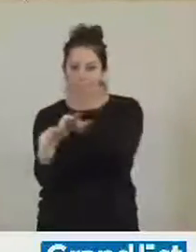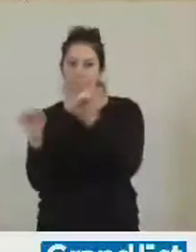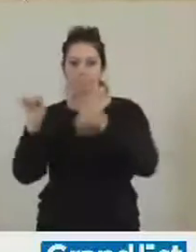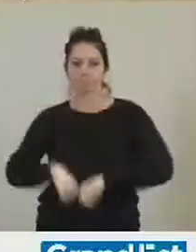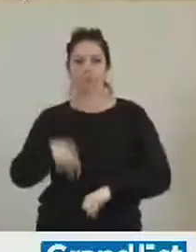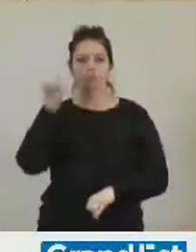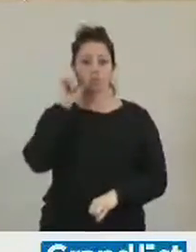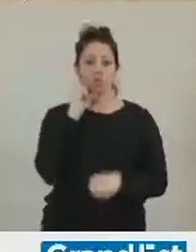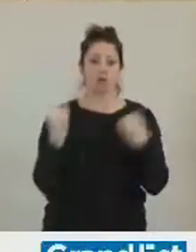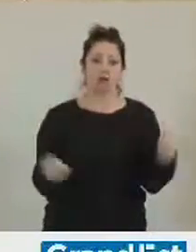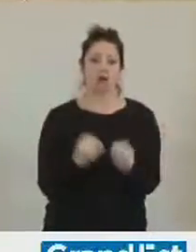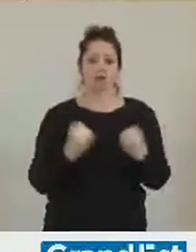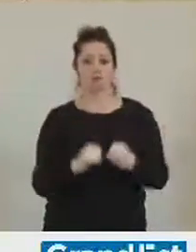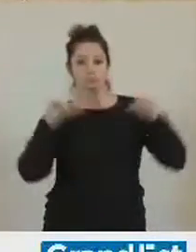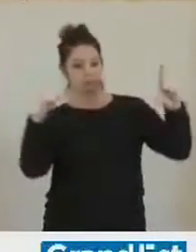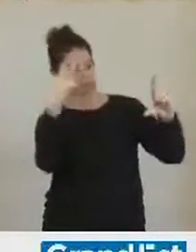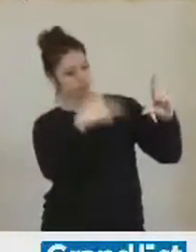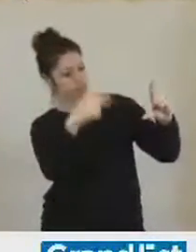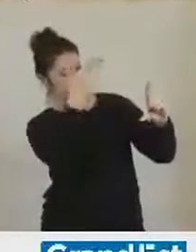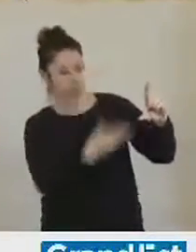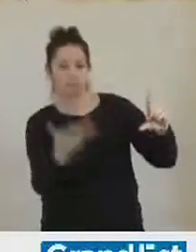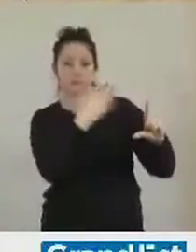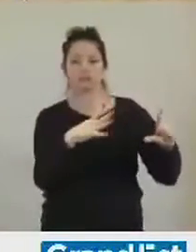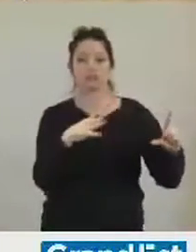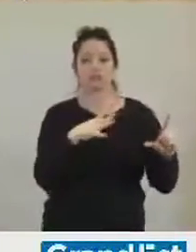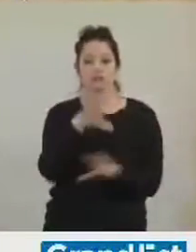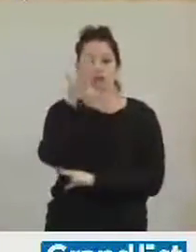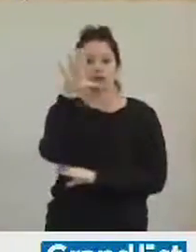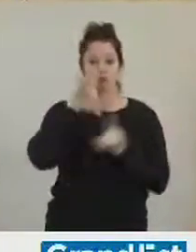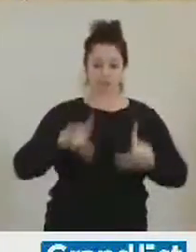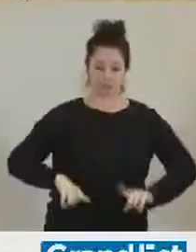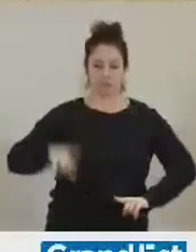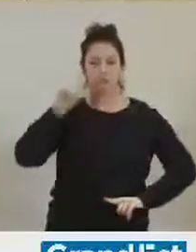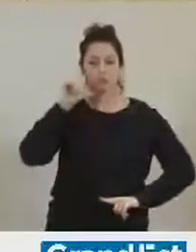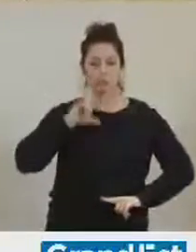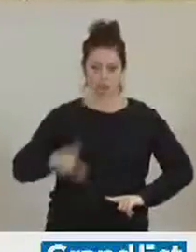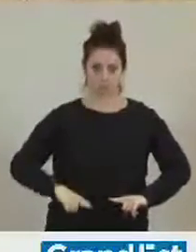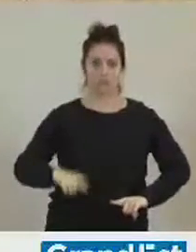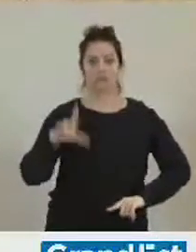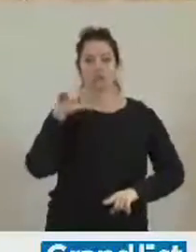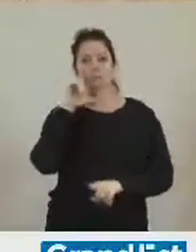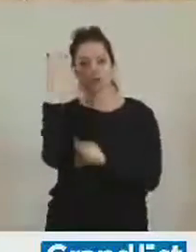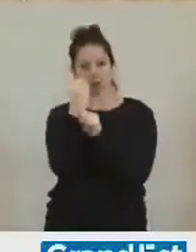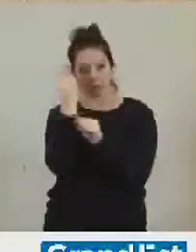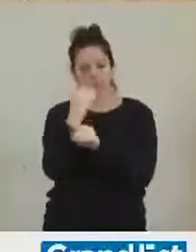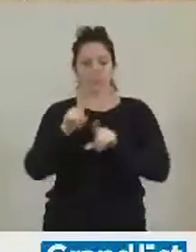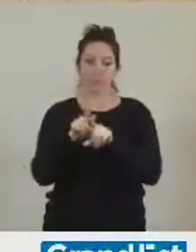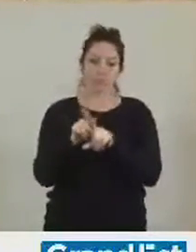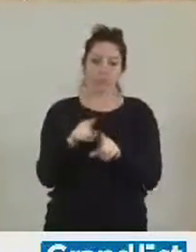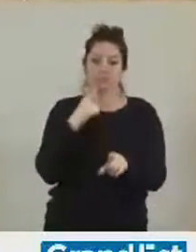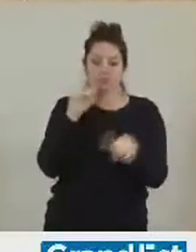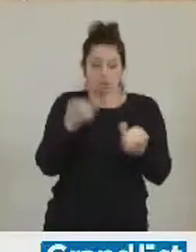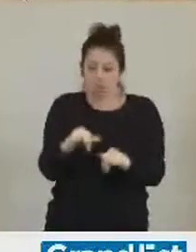ici affichées concernent tant les lycéens et les apprentis dans les mini-entreprises que tout jeune sans considération de